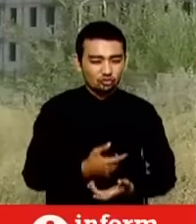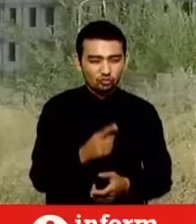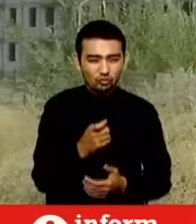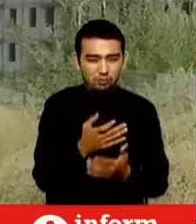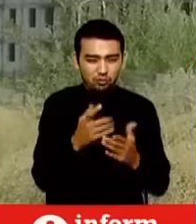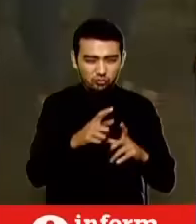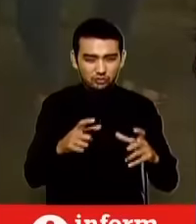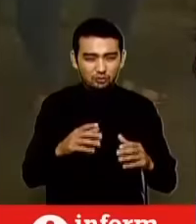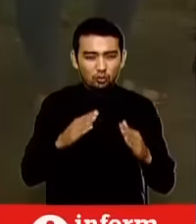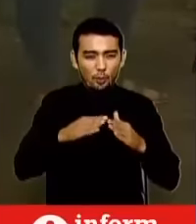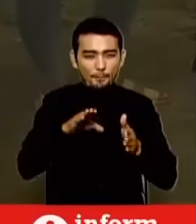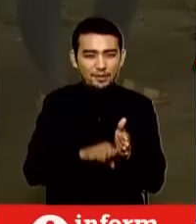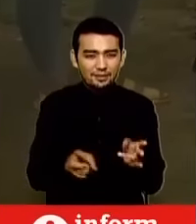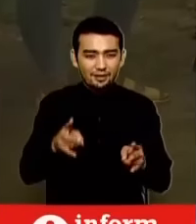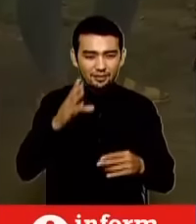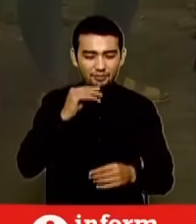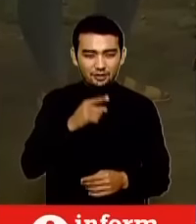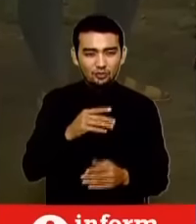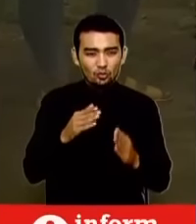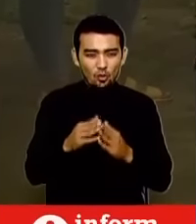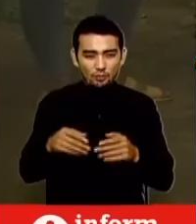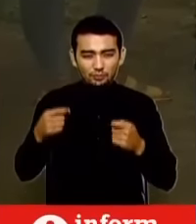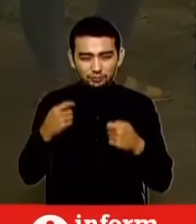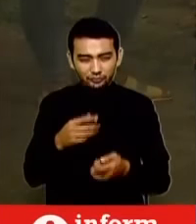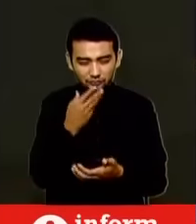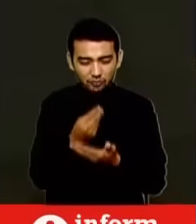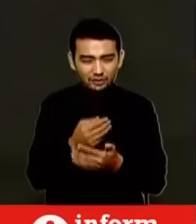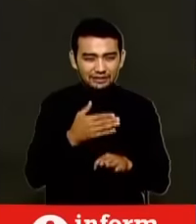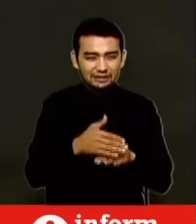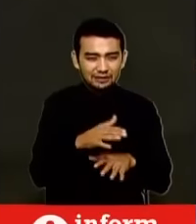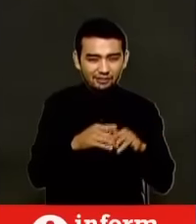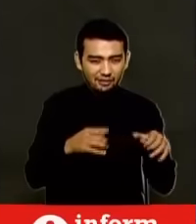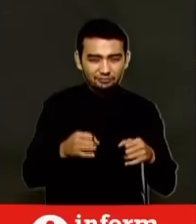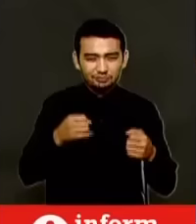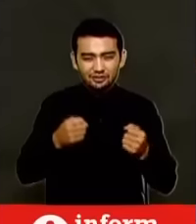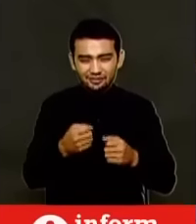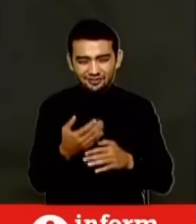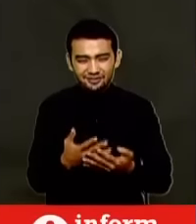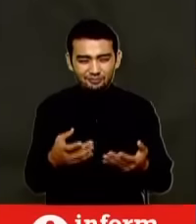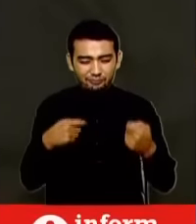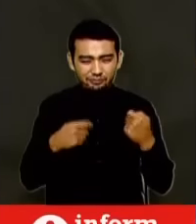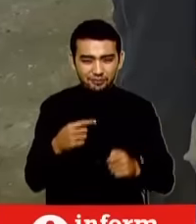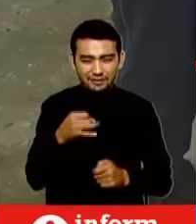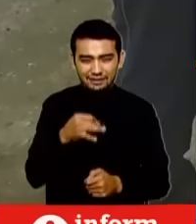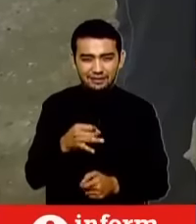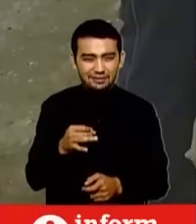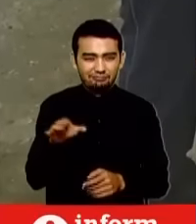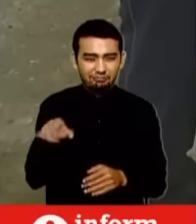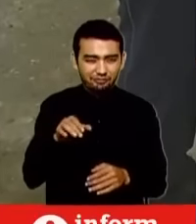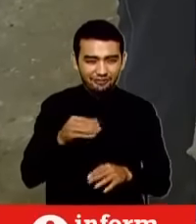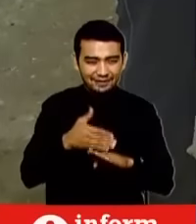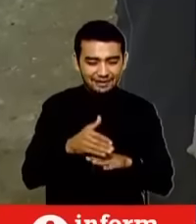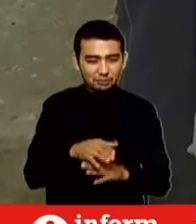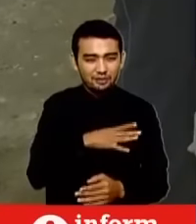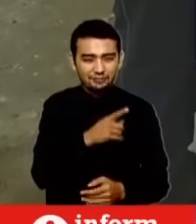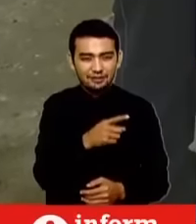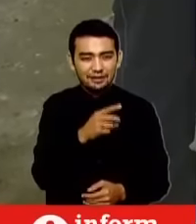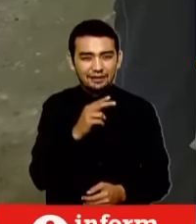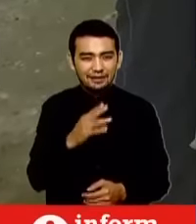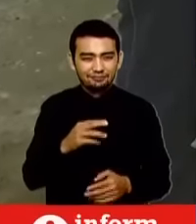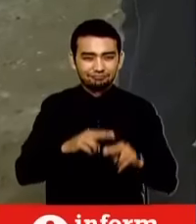головой. Горожане продали жилье, заложили имущество, взяли кредиты, чтобы получить квартиры в строящемся жилом комплексе «Делюкс